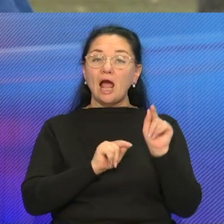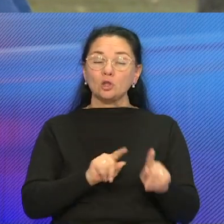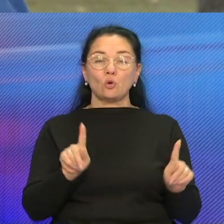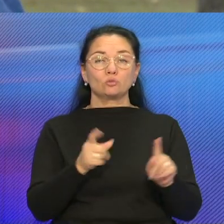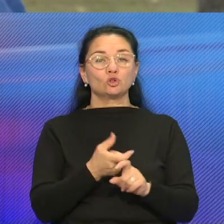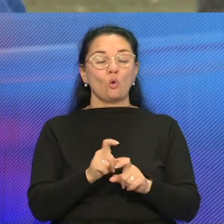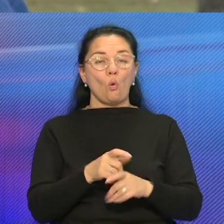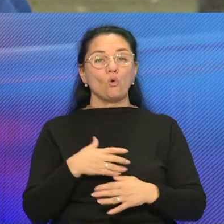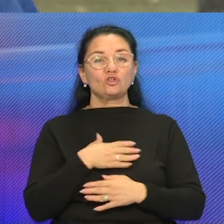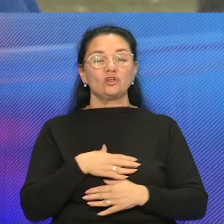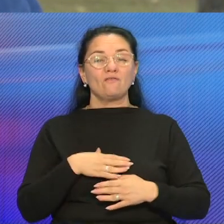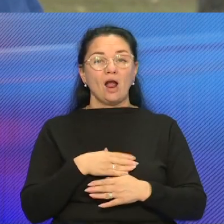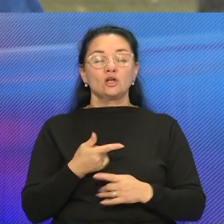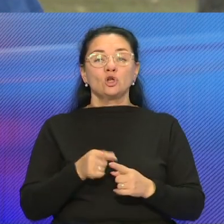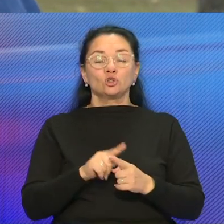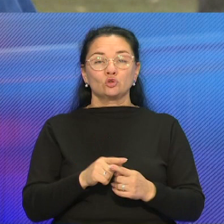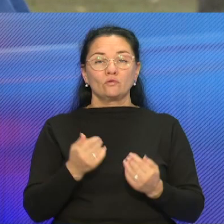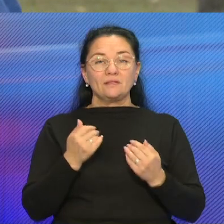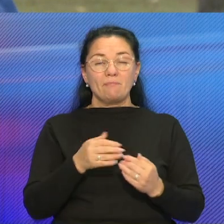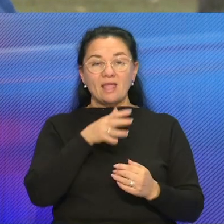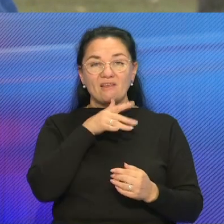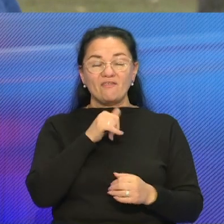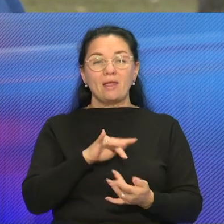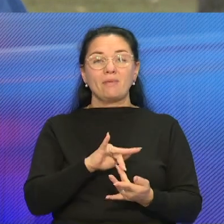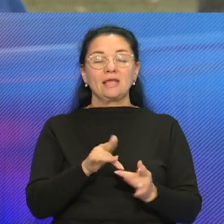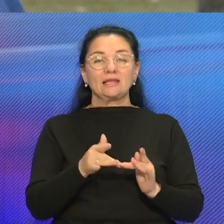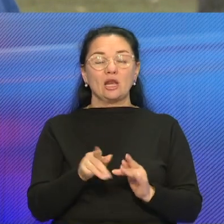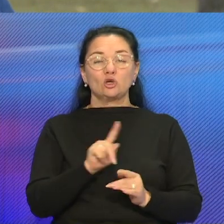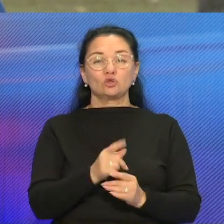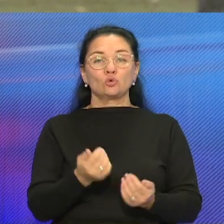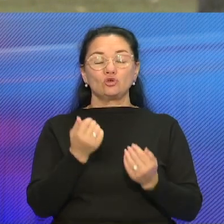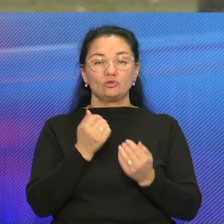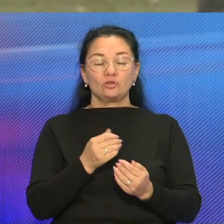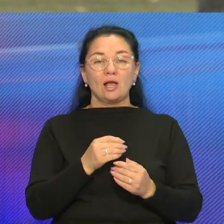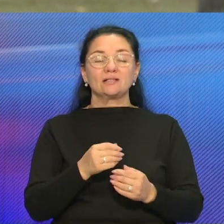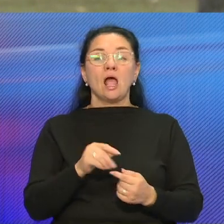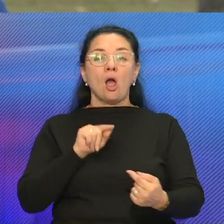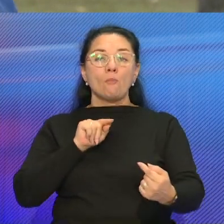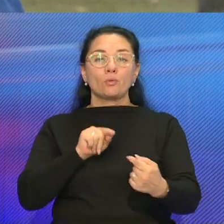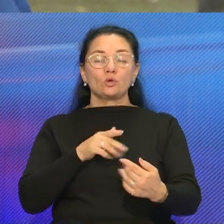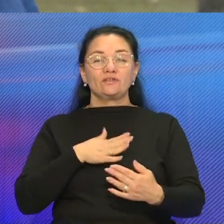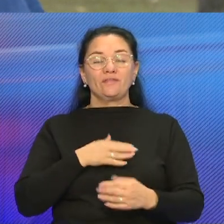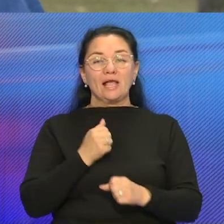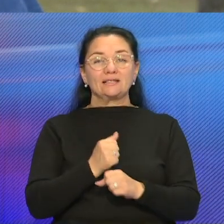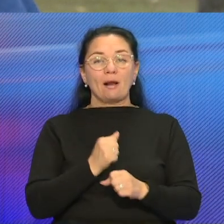-таки в эпоху интернета, в эпоху, когда действительно против нас работают профессиональные силы